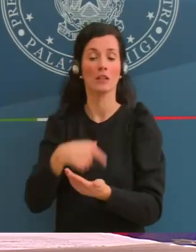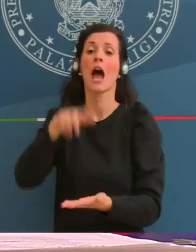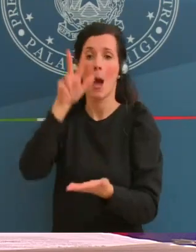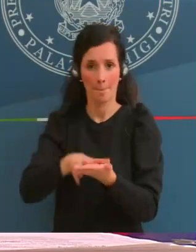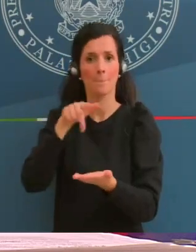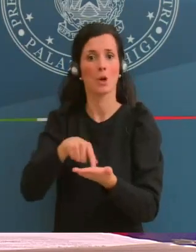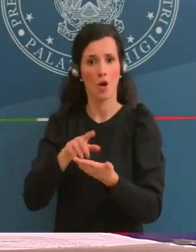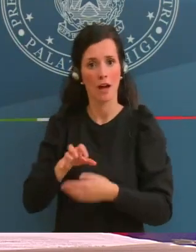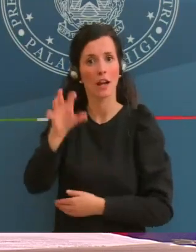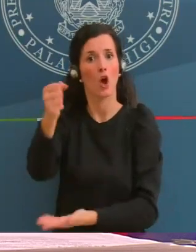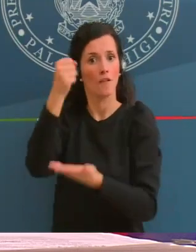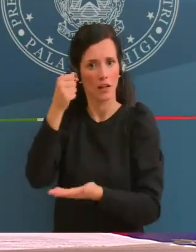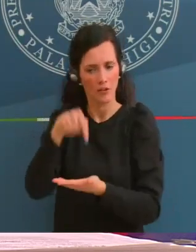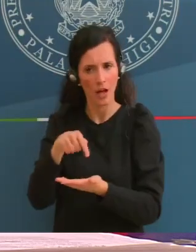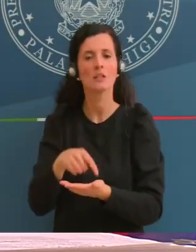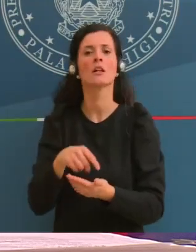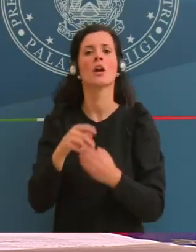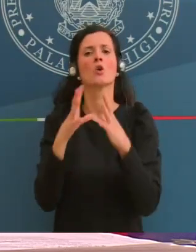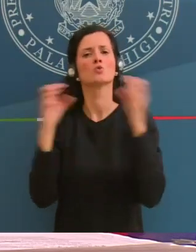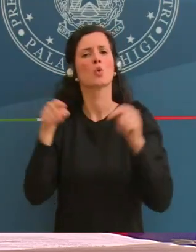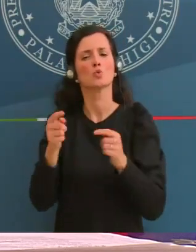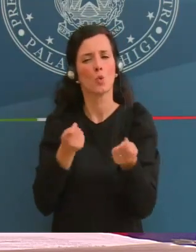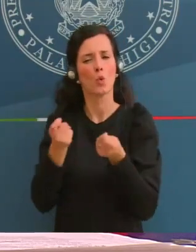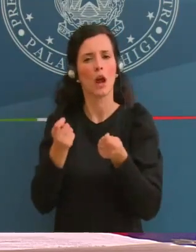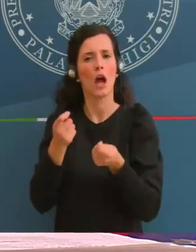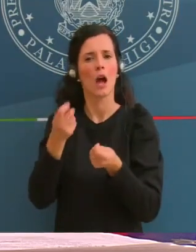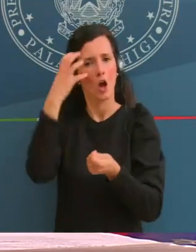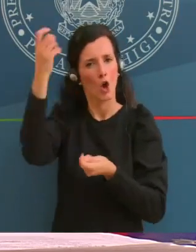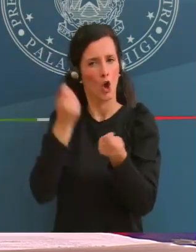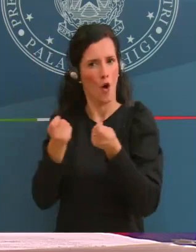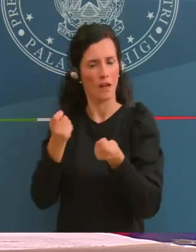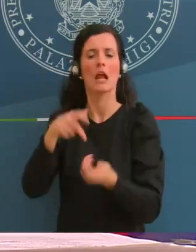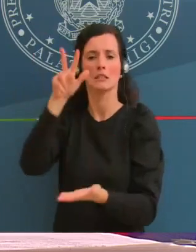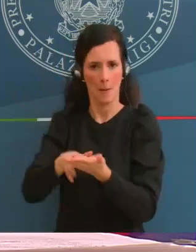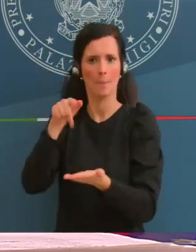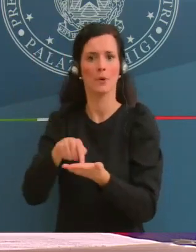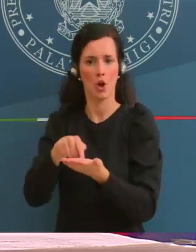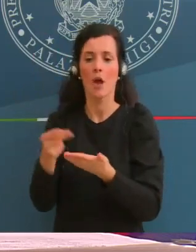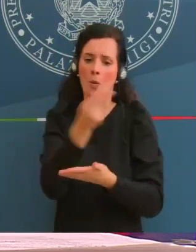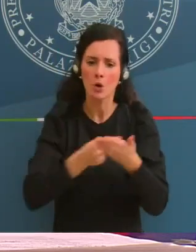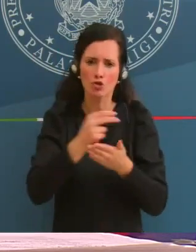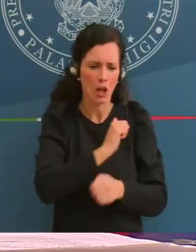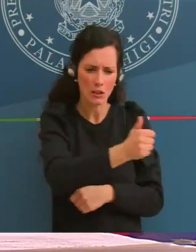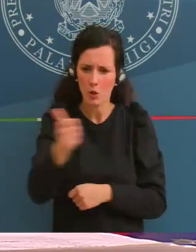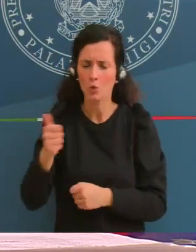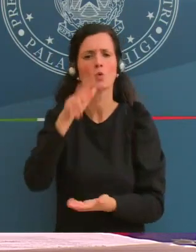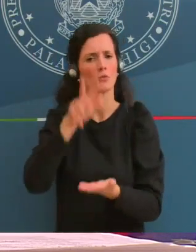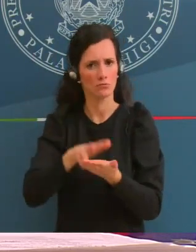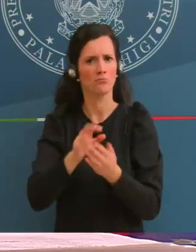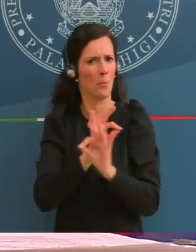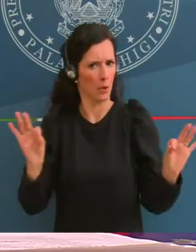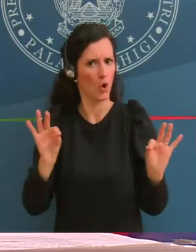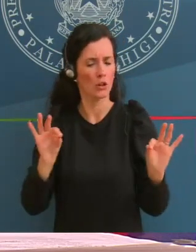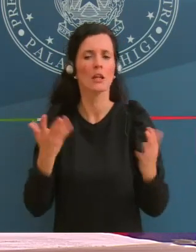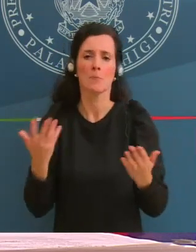quasi pressoché definiti però aggiorneremo il parlamento sullo stato dell'arte ci aggiorniamo già costantemente con la